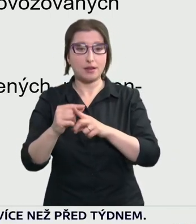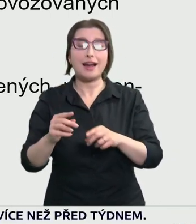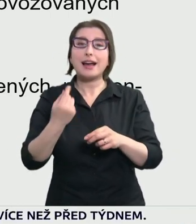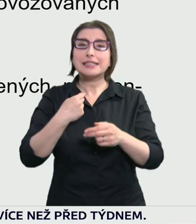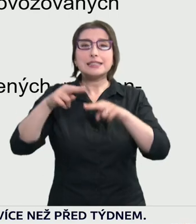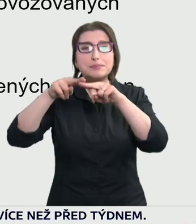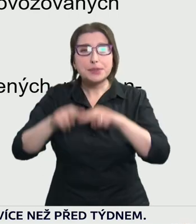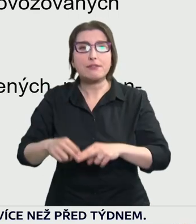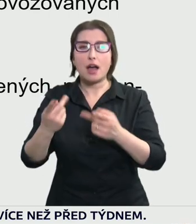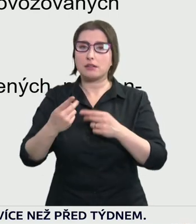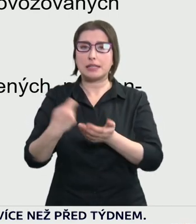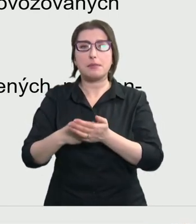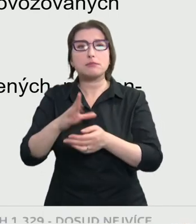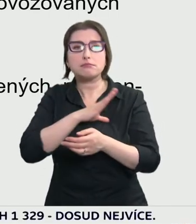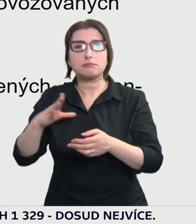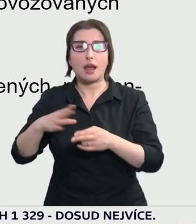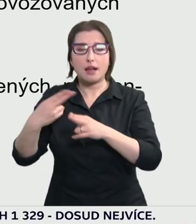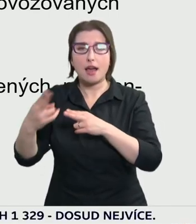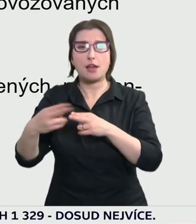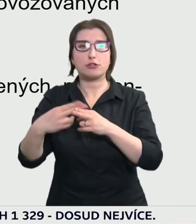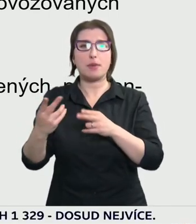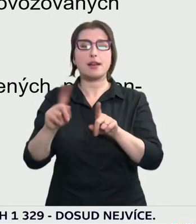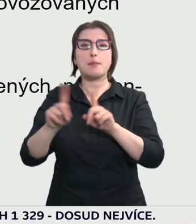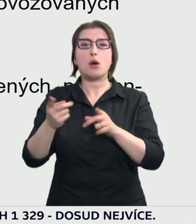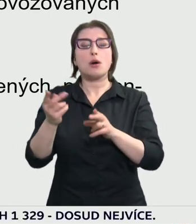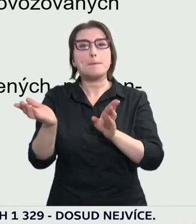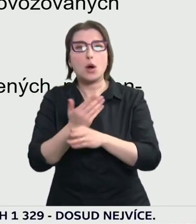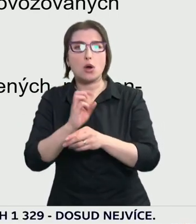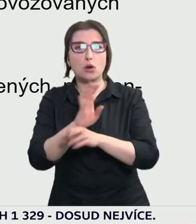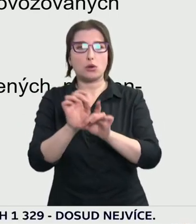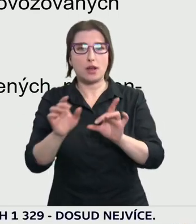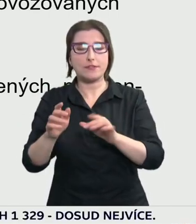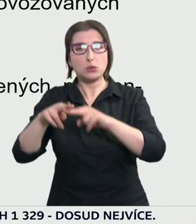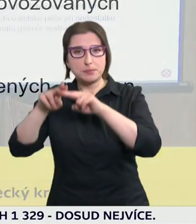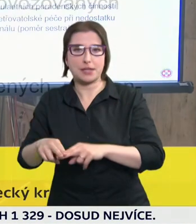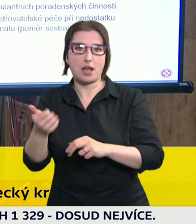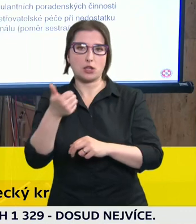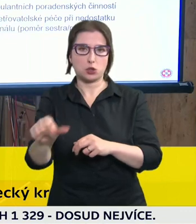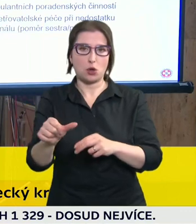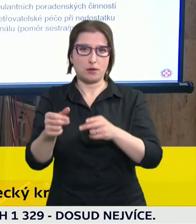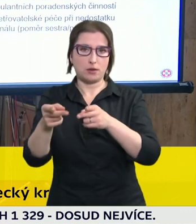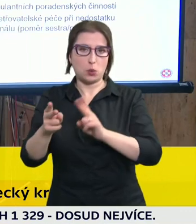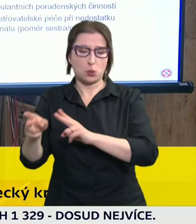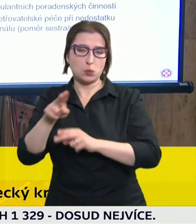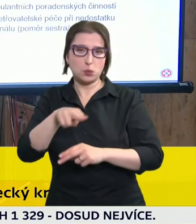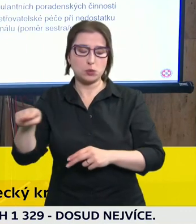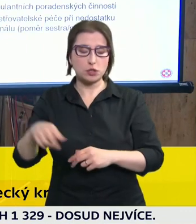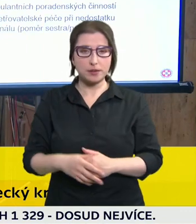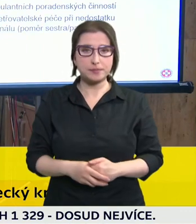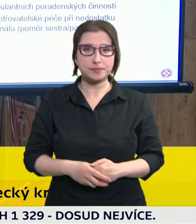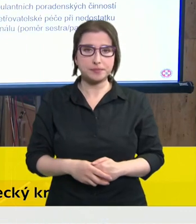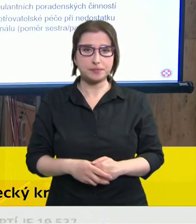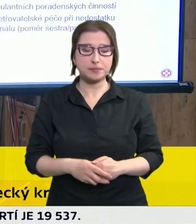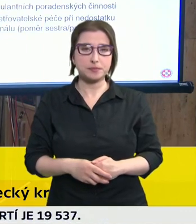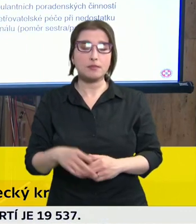péči nebo i na postcovidovou péči nám v tuto chvíli zbývá 100 lůžek. Ty provozní důsledky